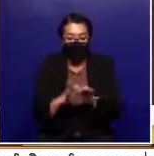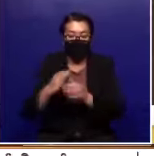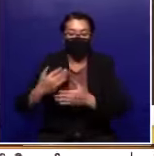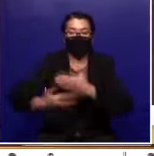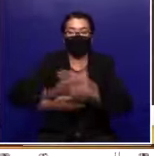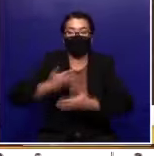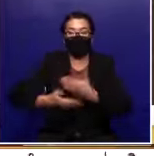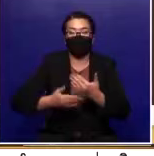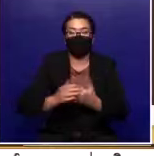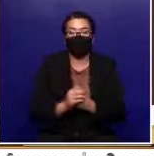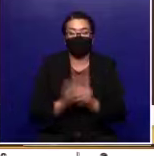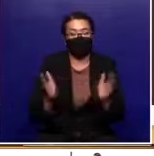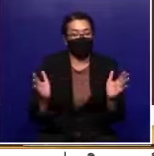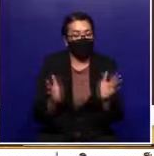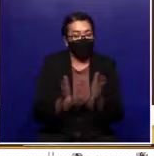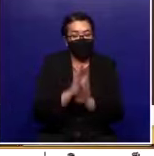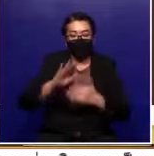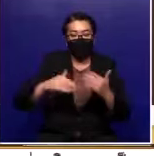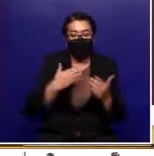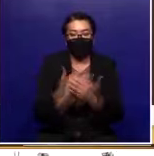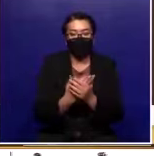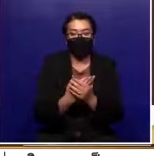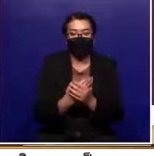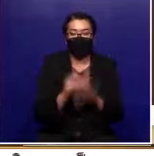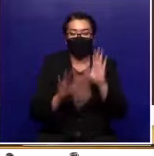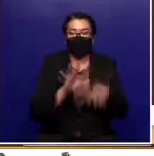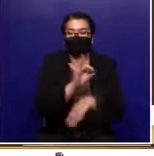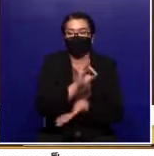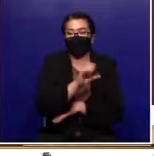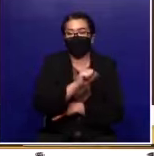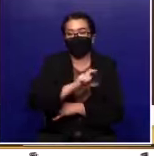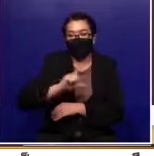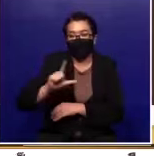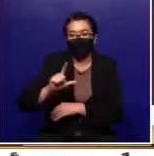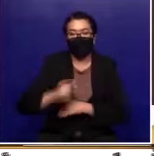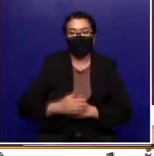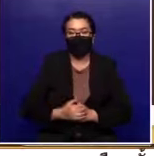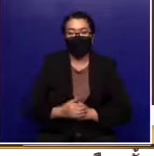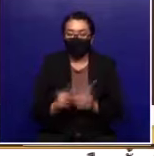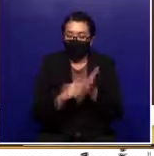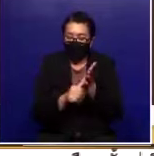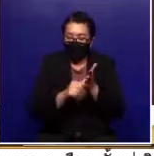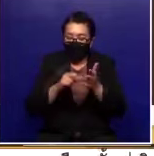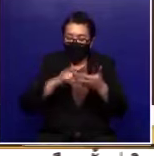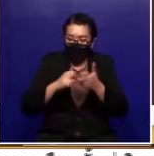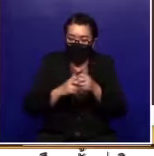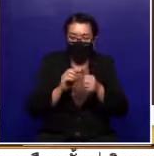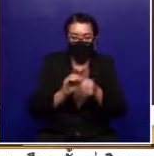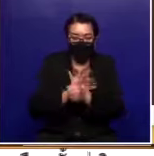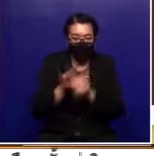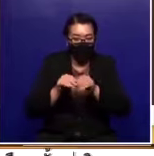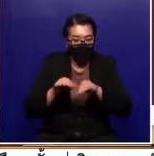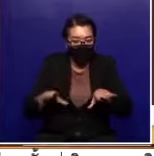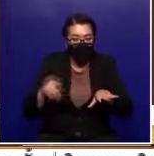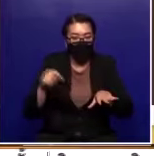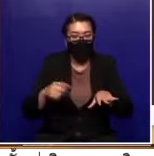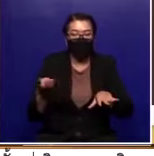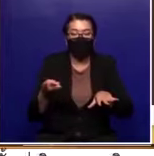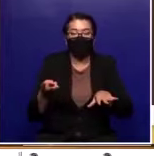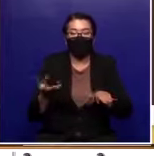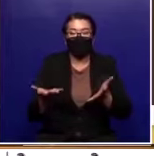สิริรวมทั้งหมดเนี่ยประมาณอยู่เกือบ8แสนล้านงบแก้ไขปัญหาโควิดท่านประธานที่เคารพ